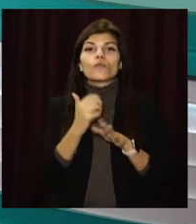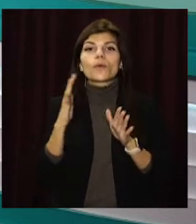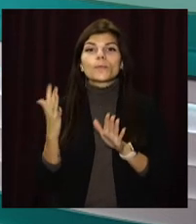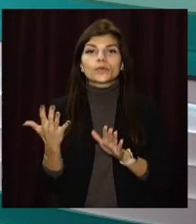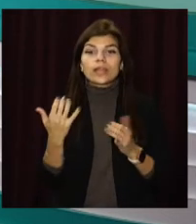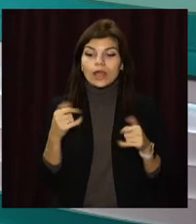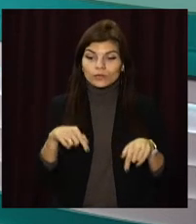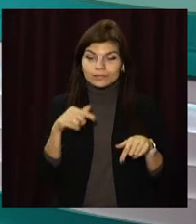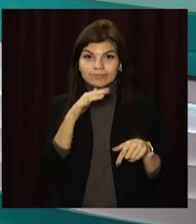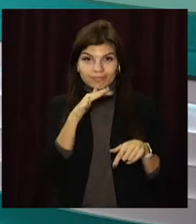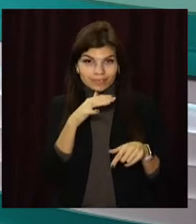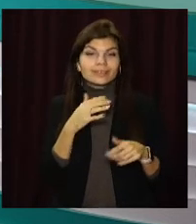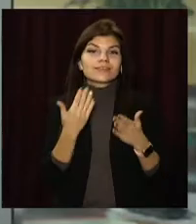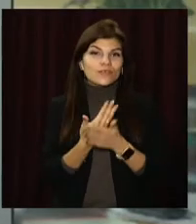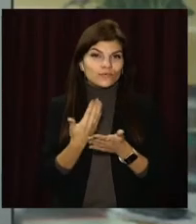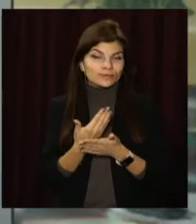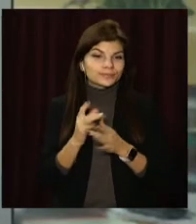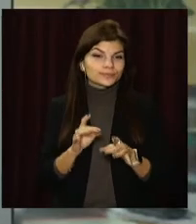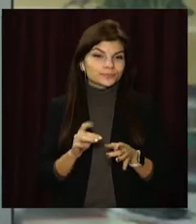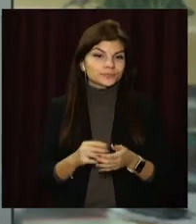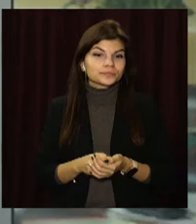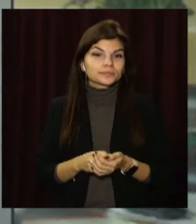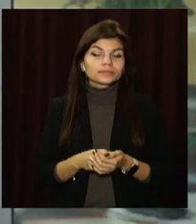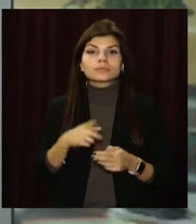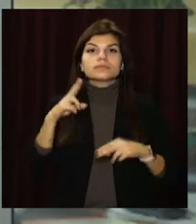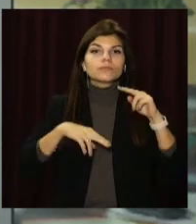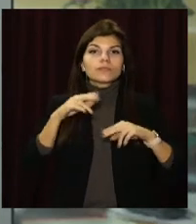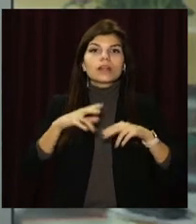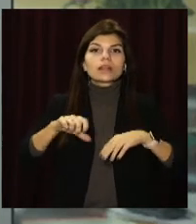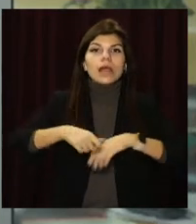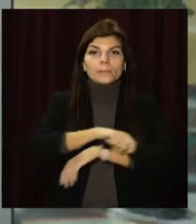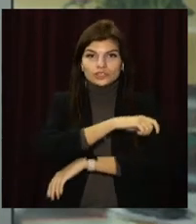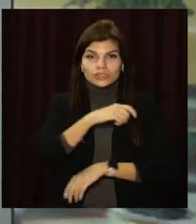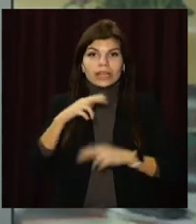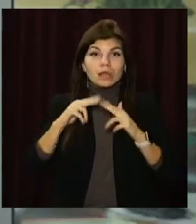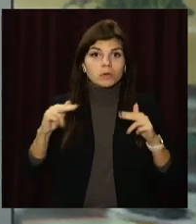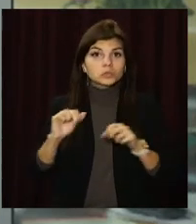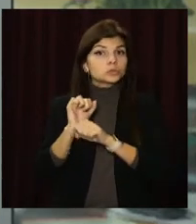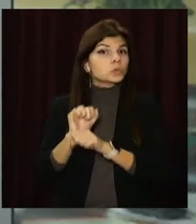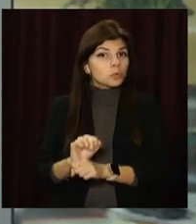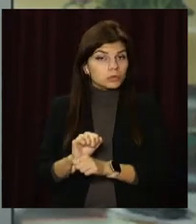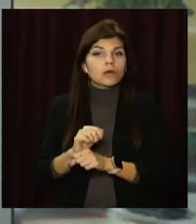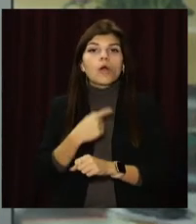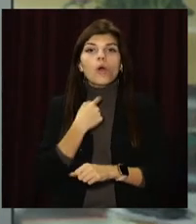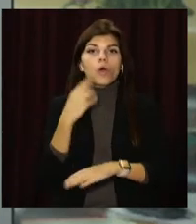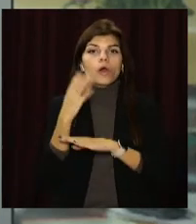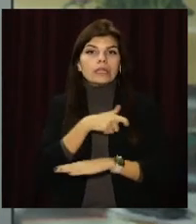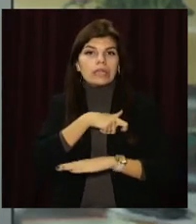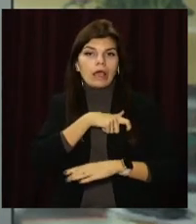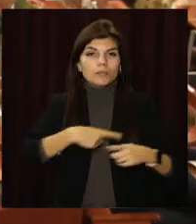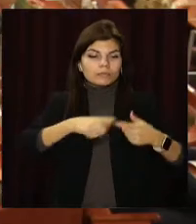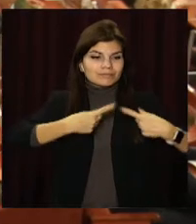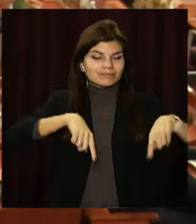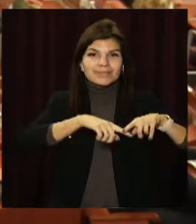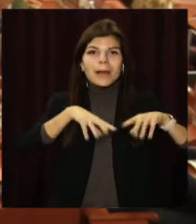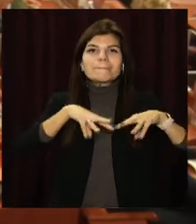події на цю годину – далі у випуску. Будівництво на набережній Дніпра призупинили. За це проголосували депутати на сесії